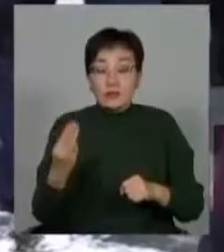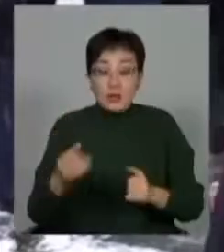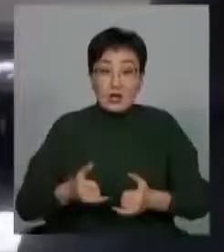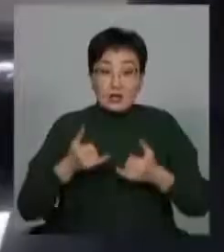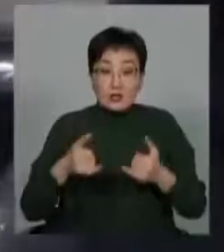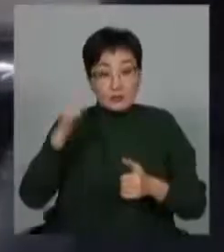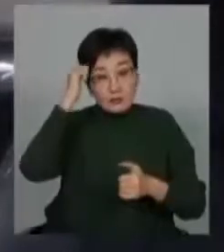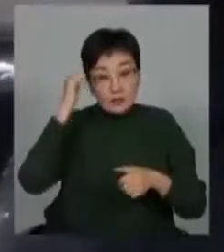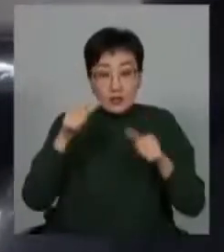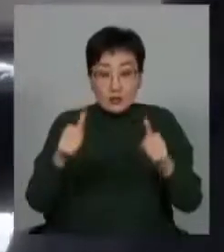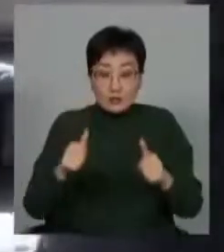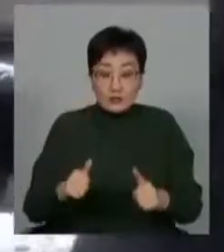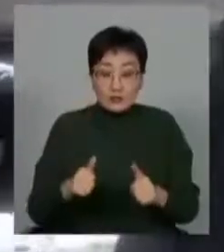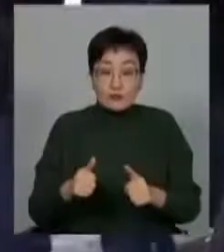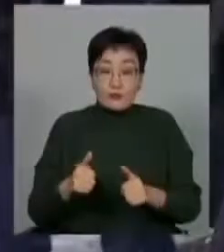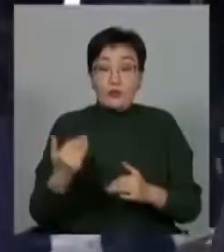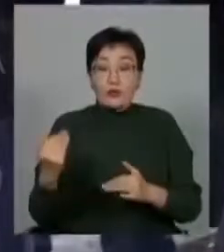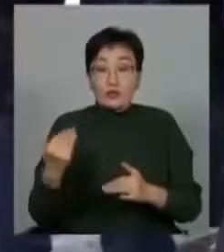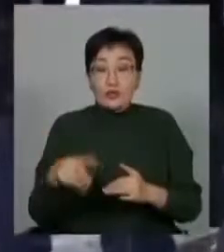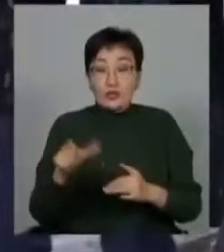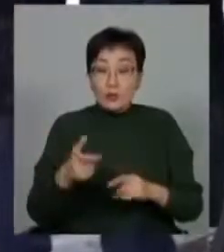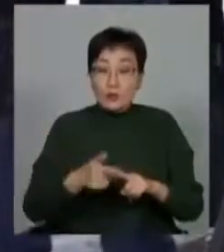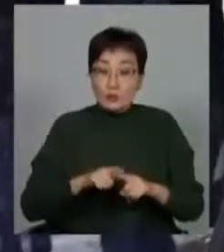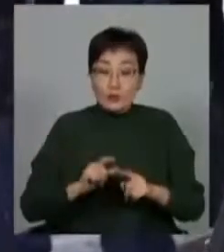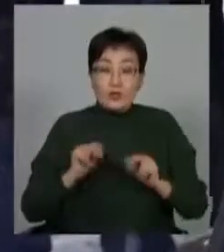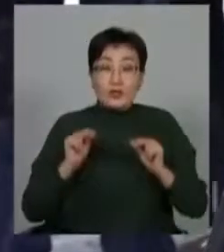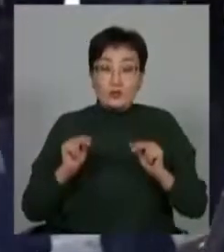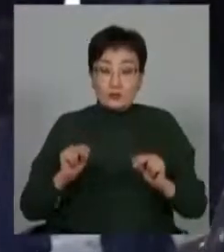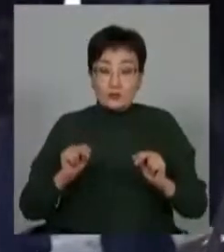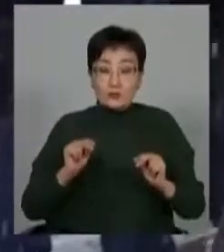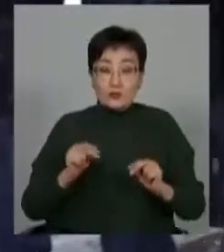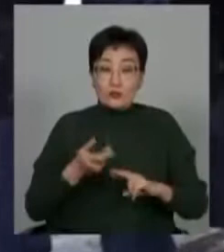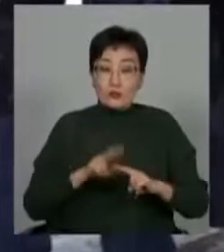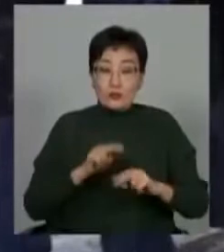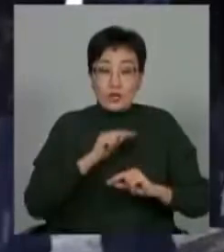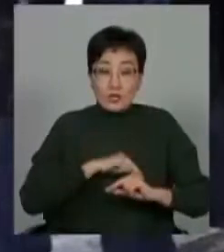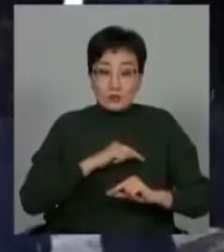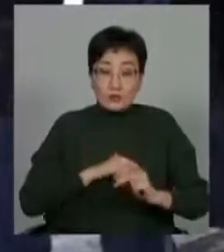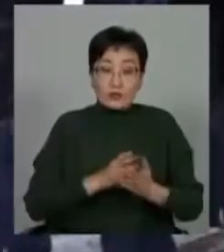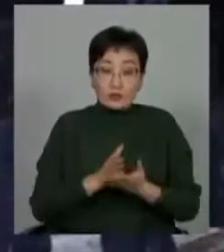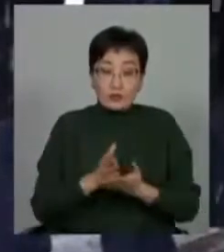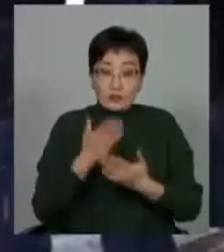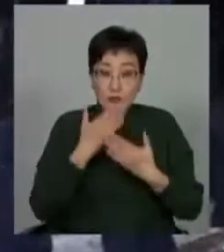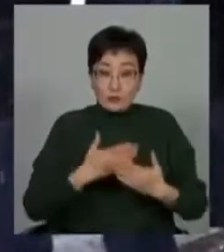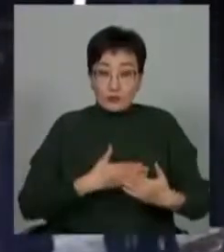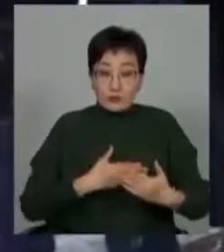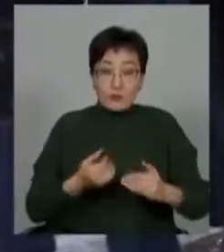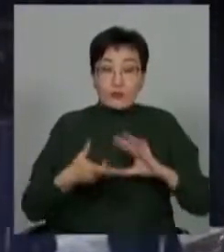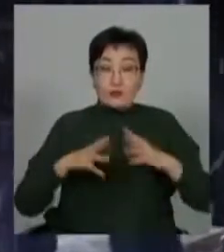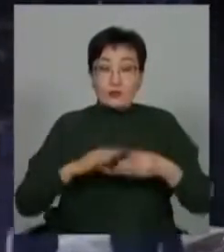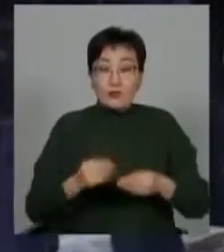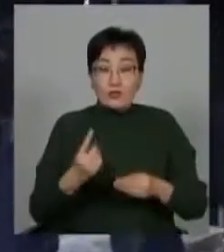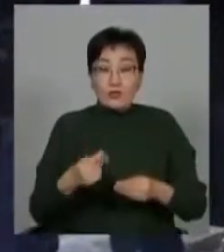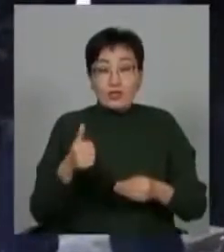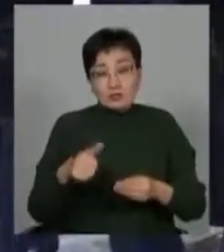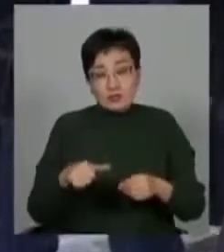орнатылып жатыр. Қабаң өте шыншыл, өте еңбекқор. Осы бір сөз айтқан жақсы